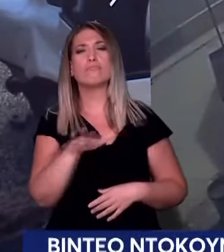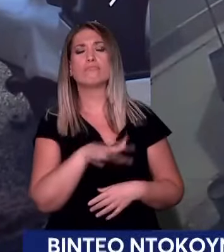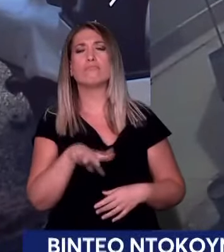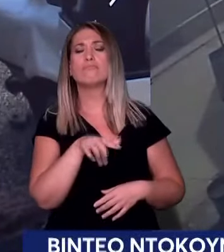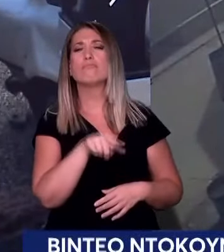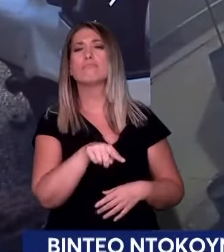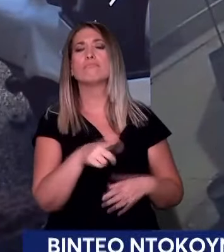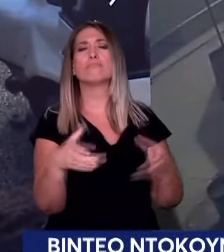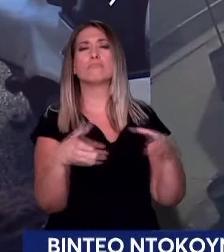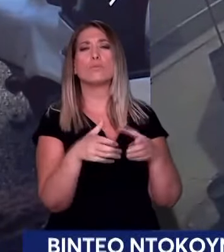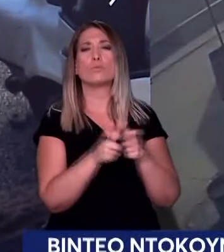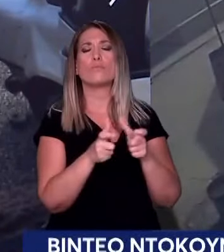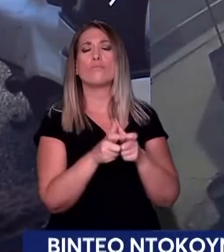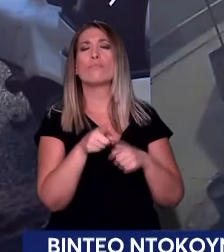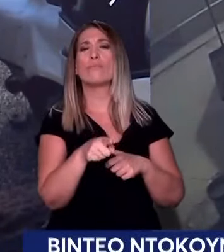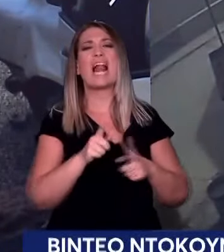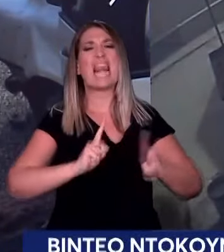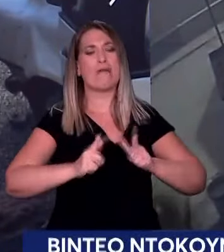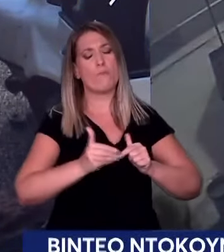το Ναύπλιο, στη Νέα Κύο.